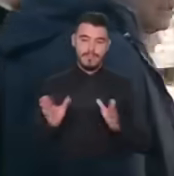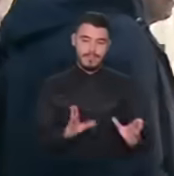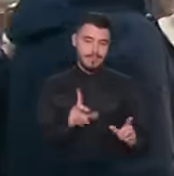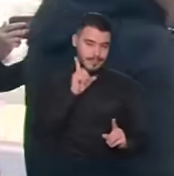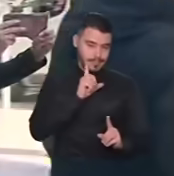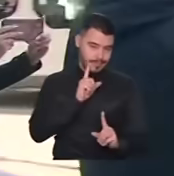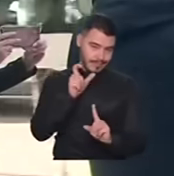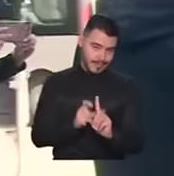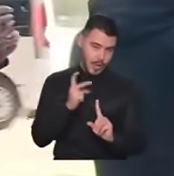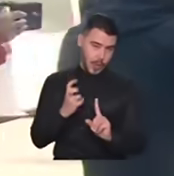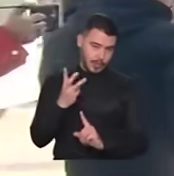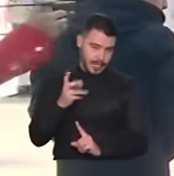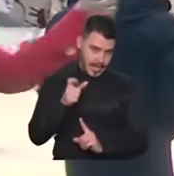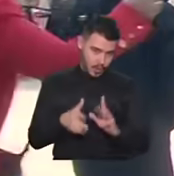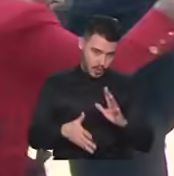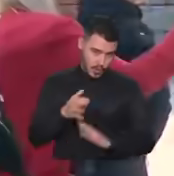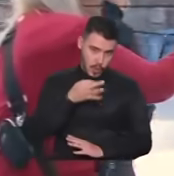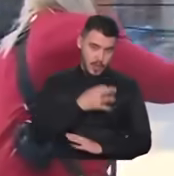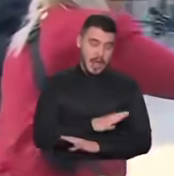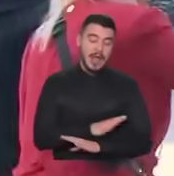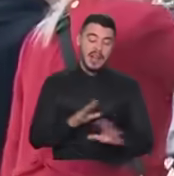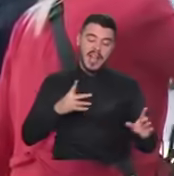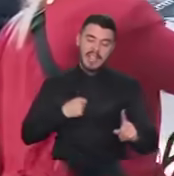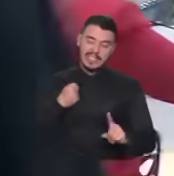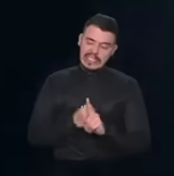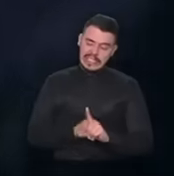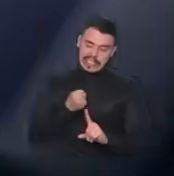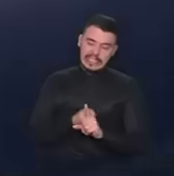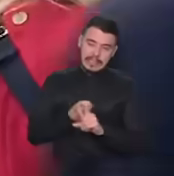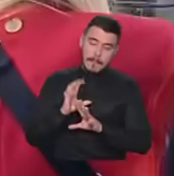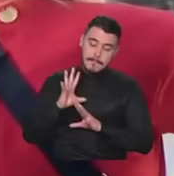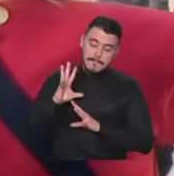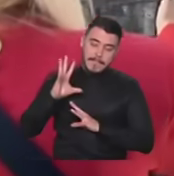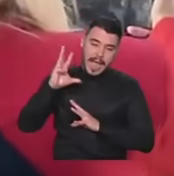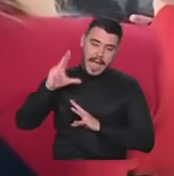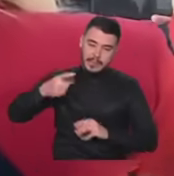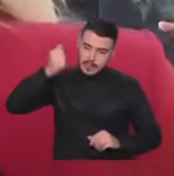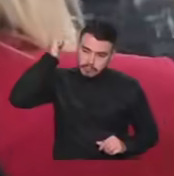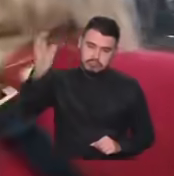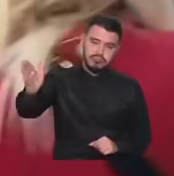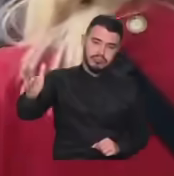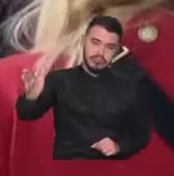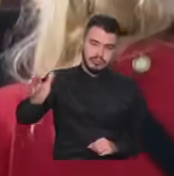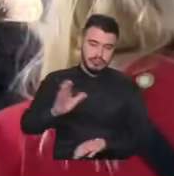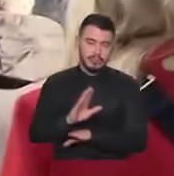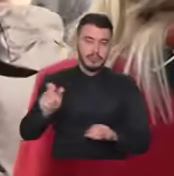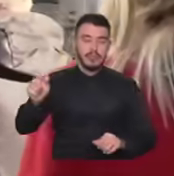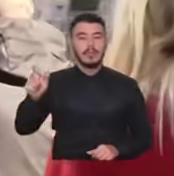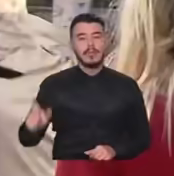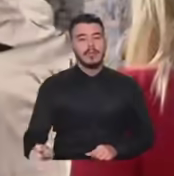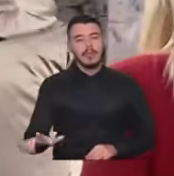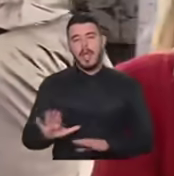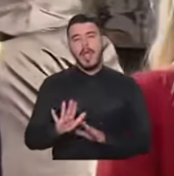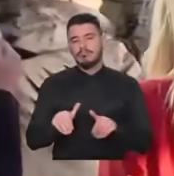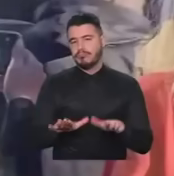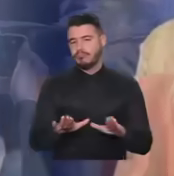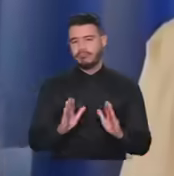την όλη υπόθεση μέχρι ο νοσηλευτής να καταδικαστεί. Με τον 50χρονο πάντως να παίρνει πριν από λίγο το δρόμο της επιστροφής για το σπίτι του.